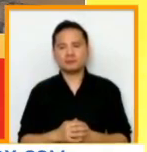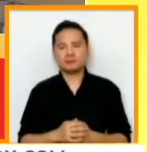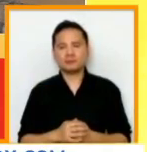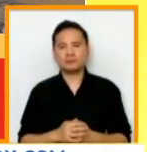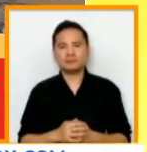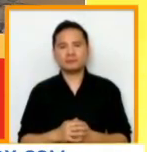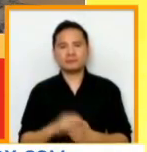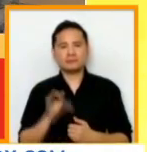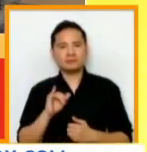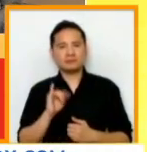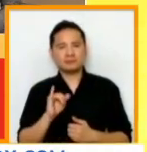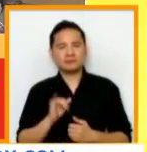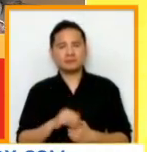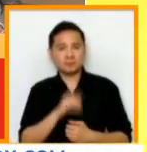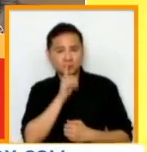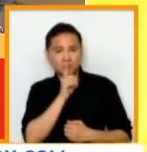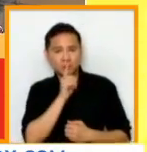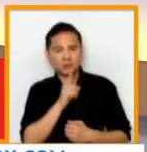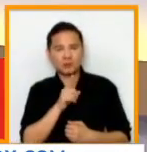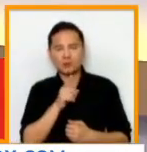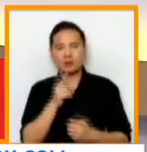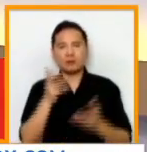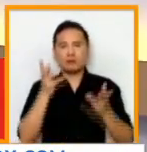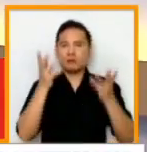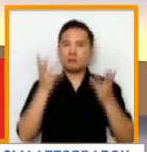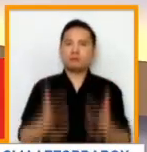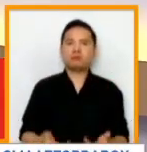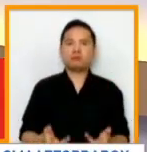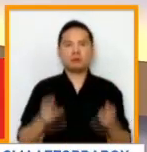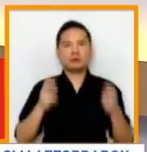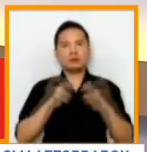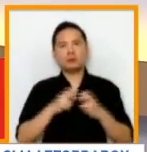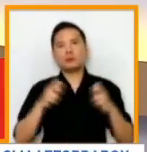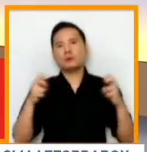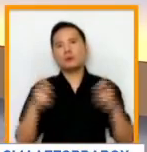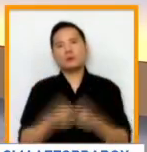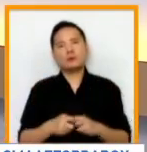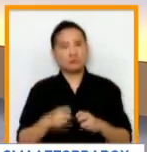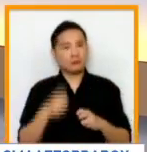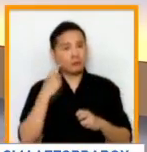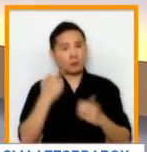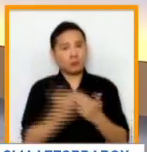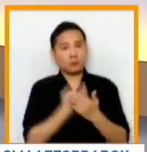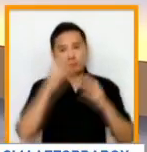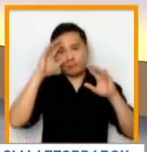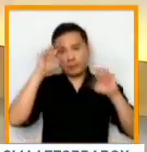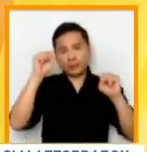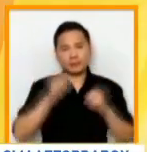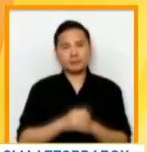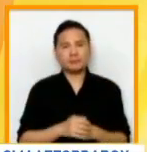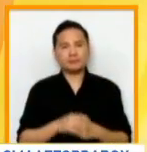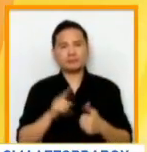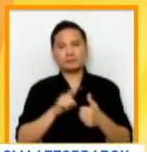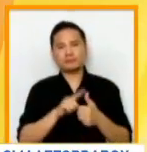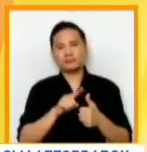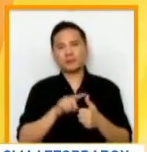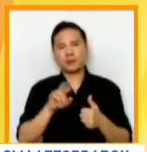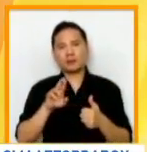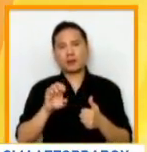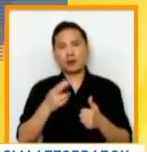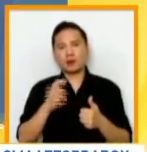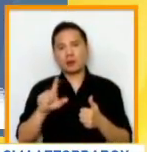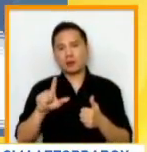iboboto. Mabigat ang haharapin problema ng bagong uupong Pangulo. Naku po, si Raquel Manahan Katindig ang gustong